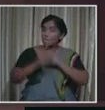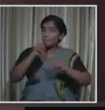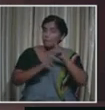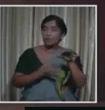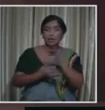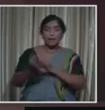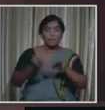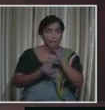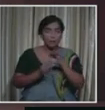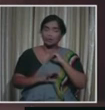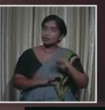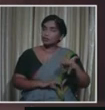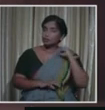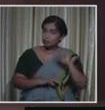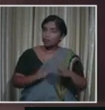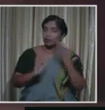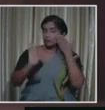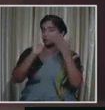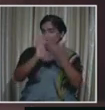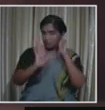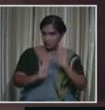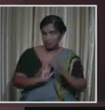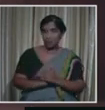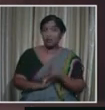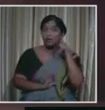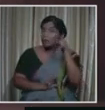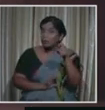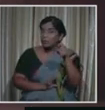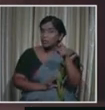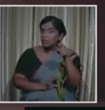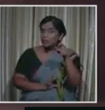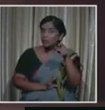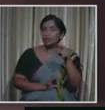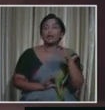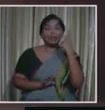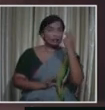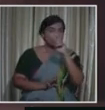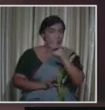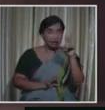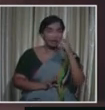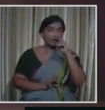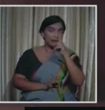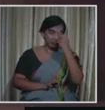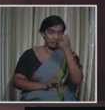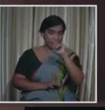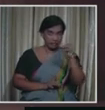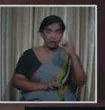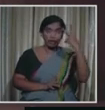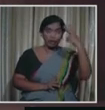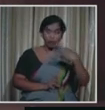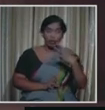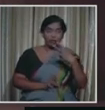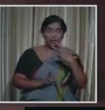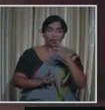pajatantra wade sakti mat kiri masandaha pinit puai. Tapi ogollo. Didas dahai tunin deke balai awa witarai dahata ingkala